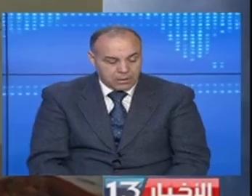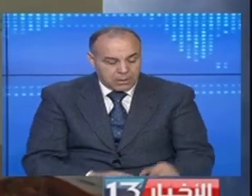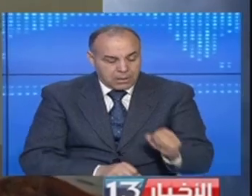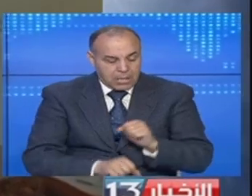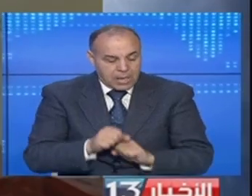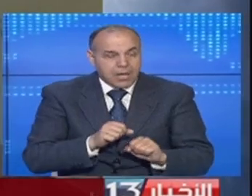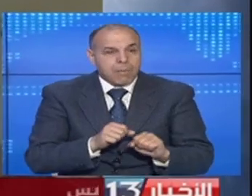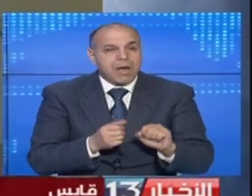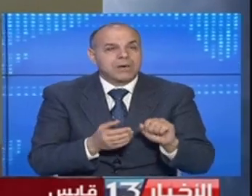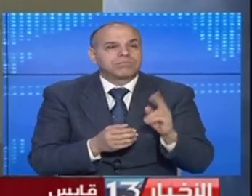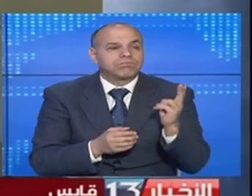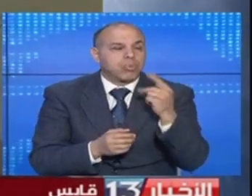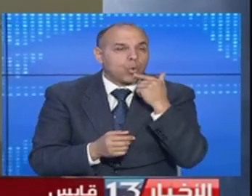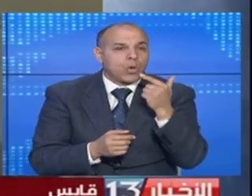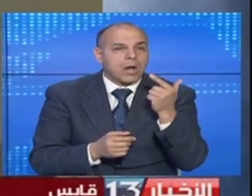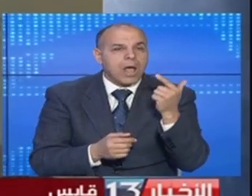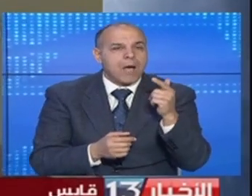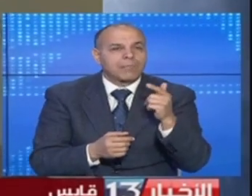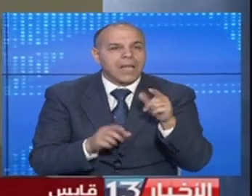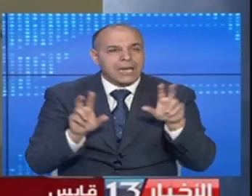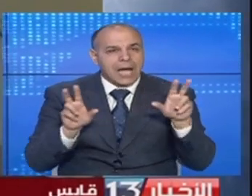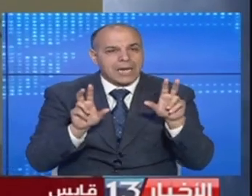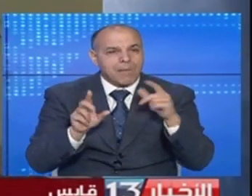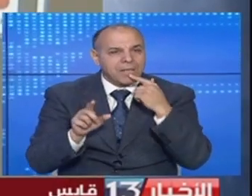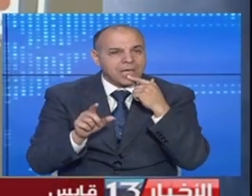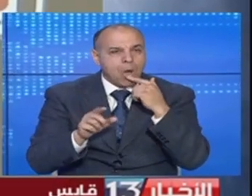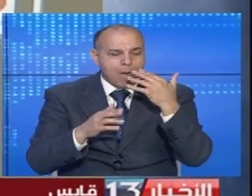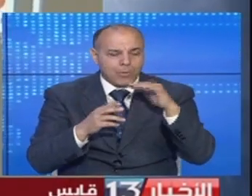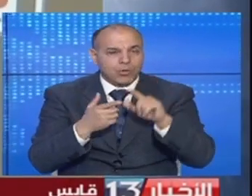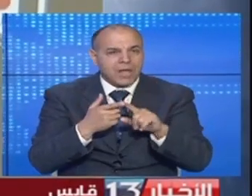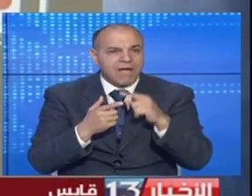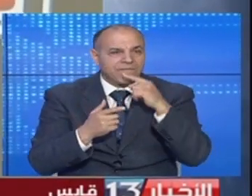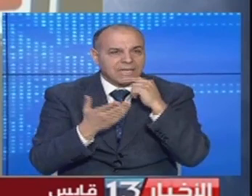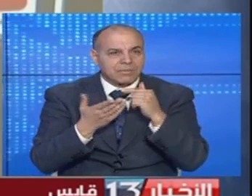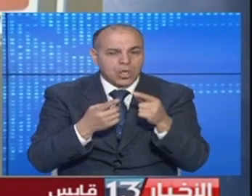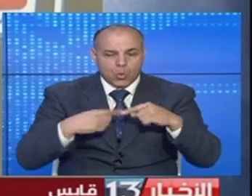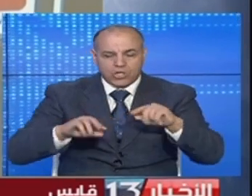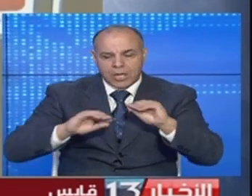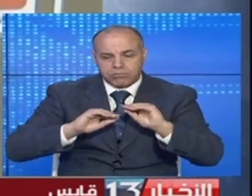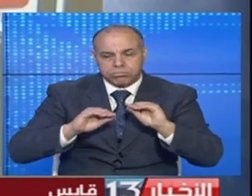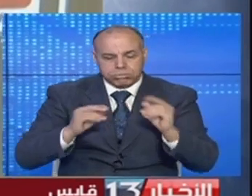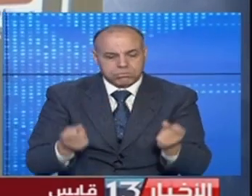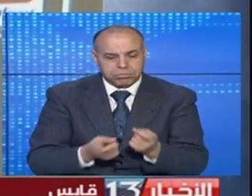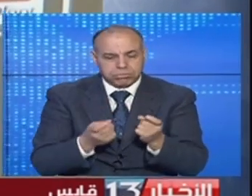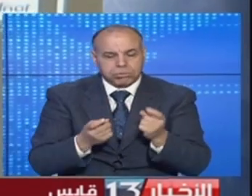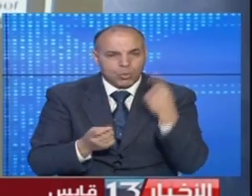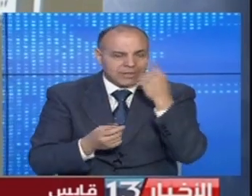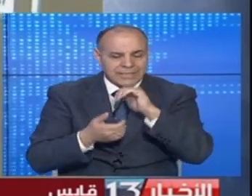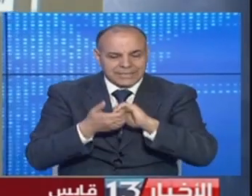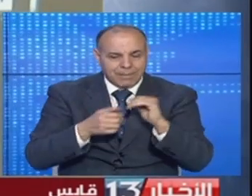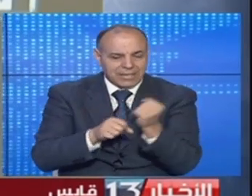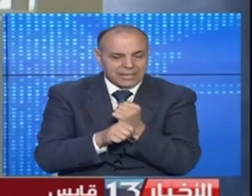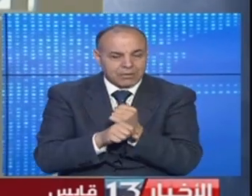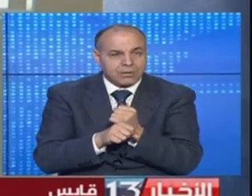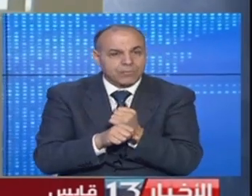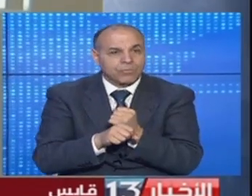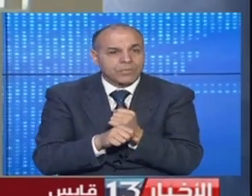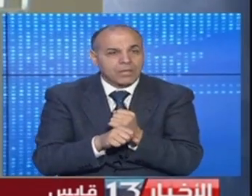نادي المطورين بالمعهد العالي للاعلاميه والملتيميديا بالجبس ورشه تكوينيه في مواصفات السلامه المهنيه